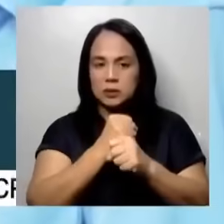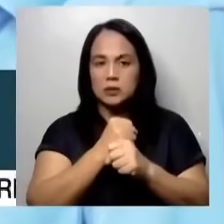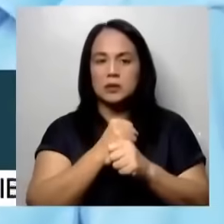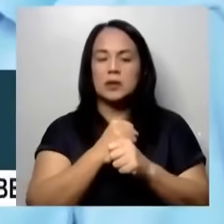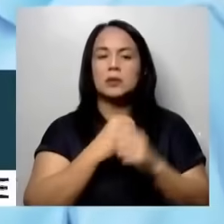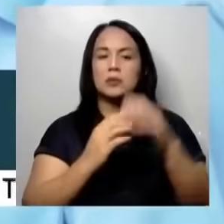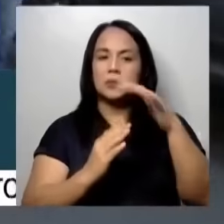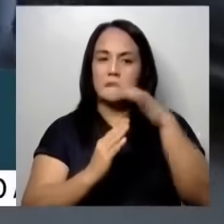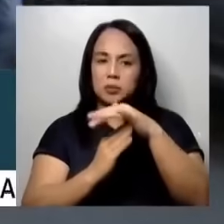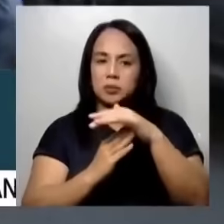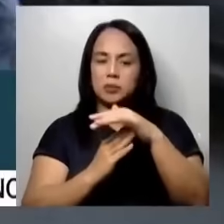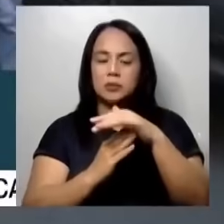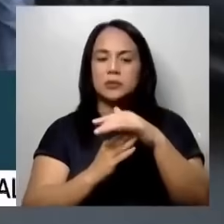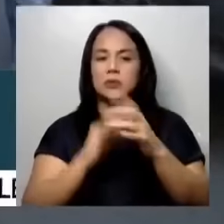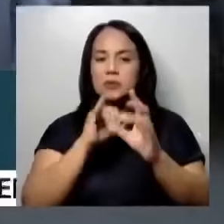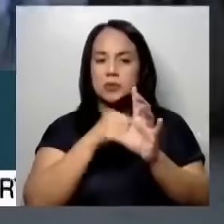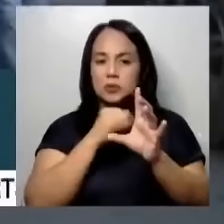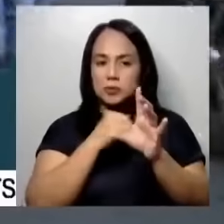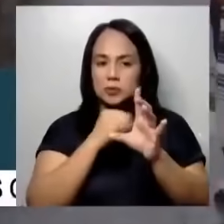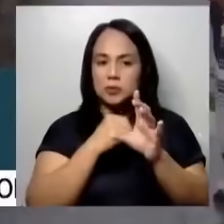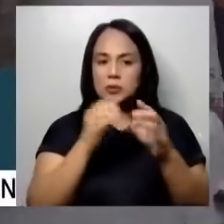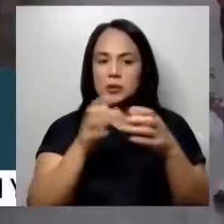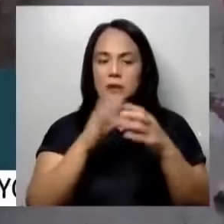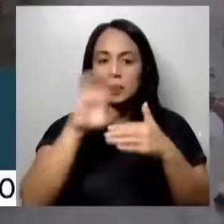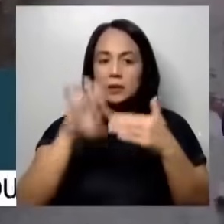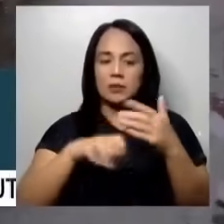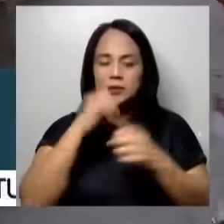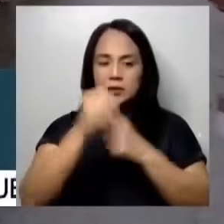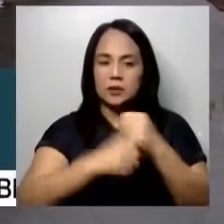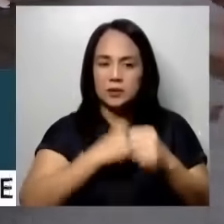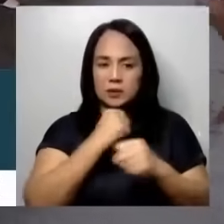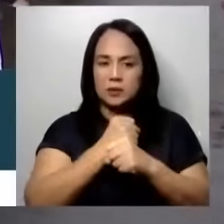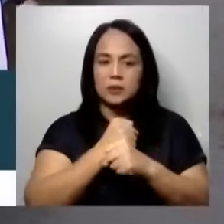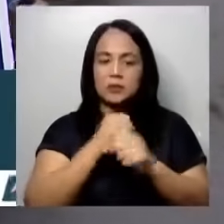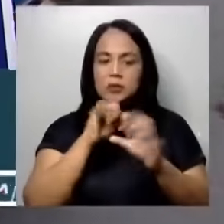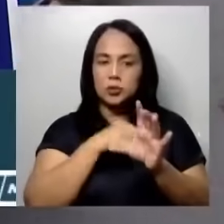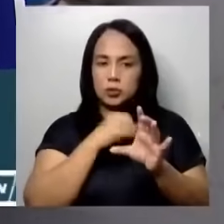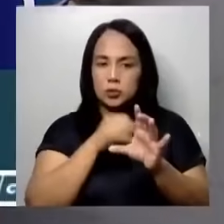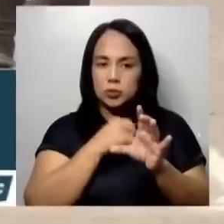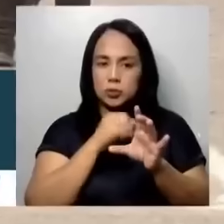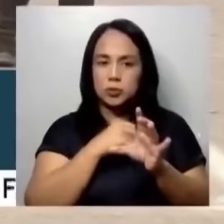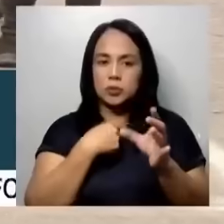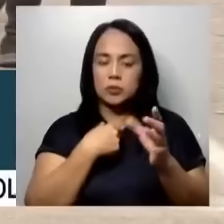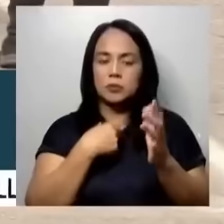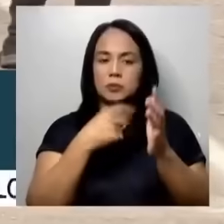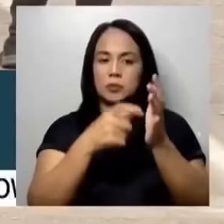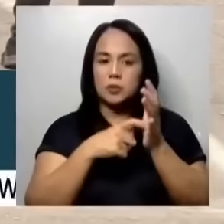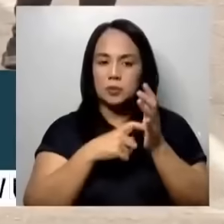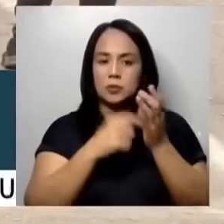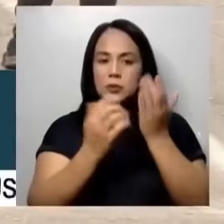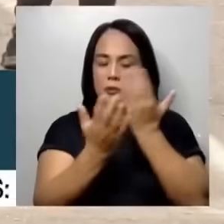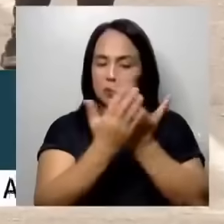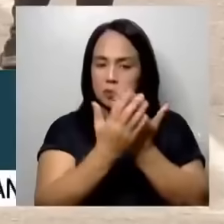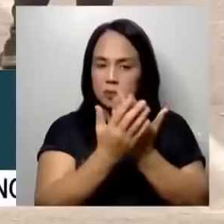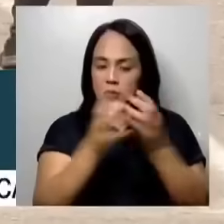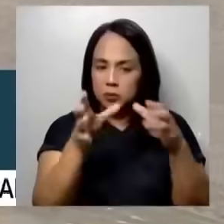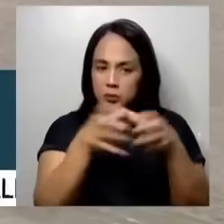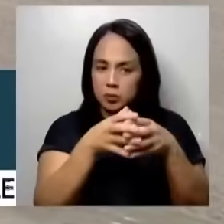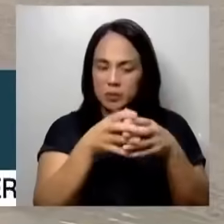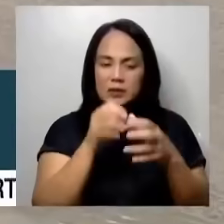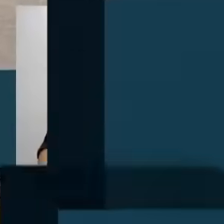among jeepney operators is at the end of the year. The jeepney groups argue mandatory consolidation is illegal.